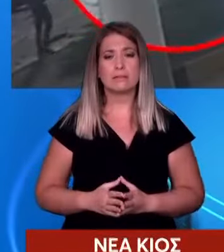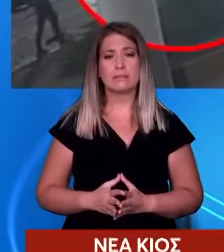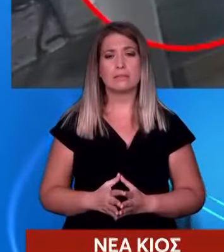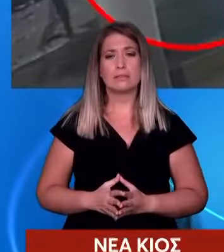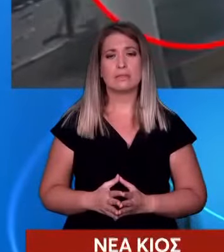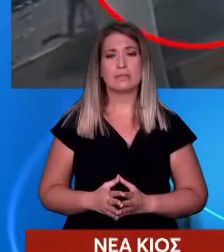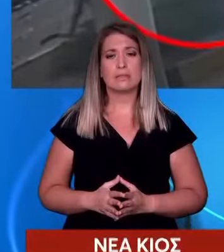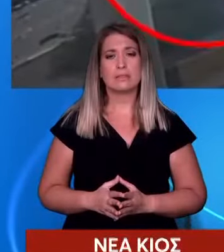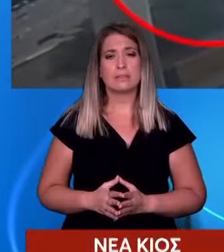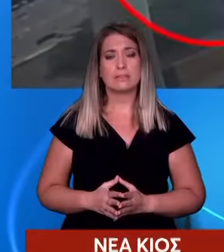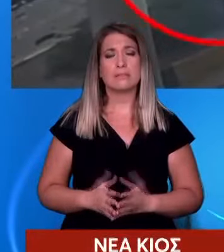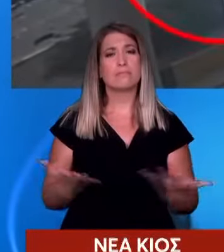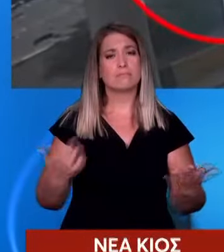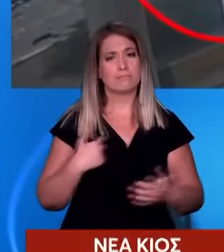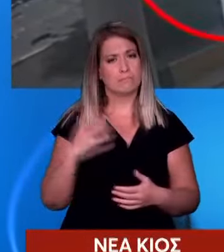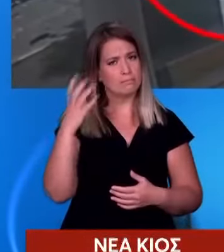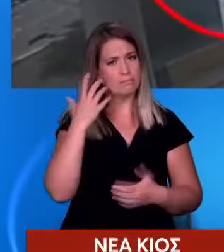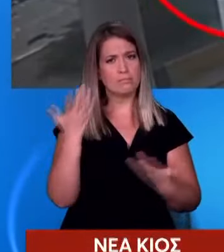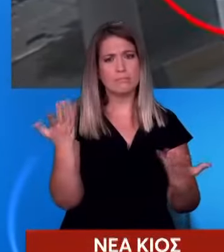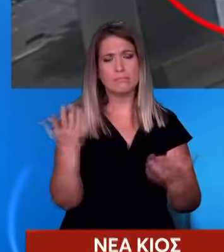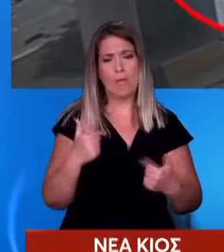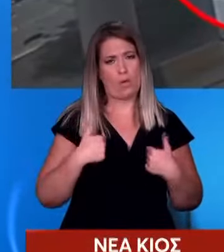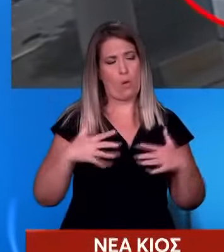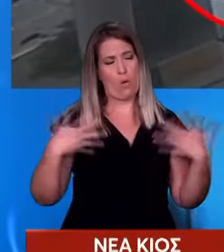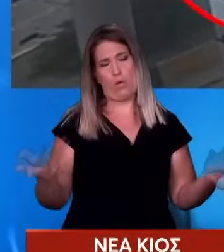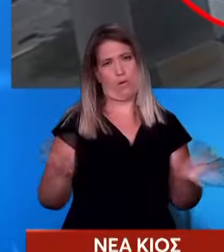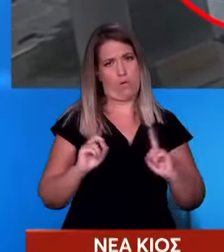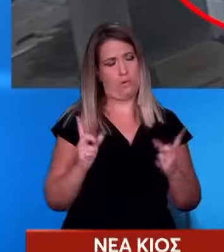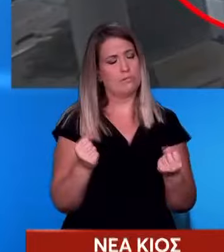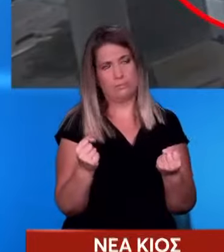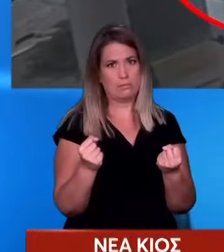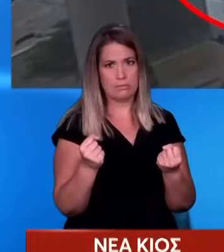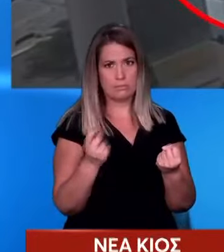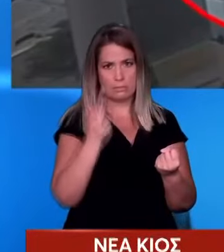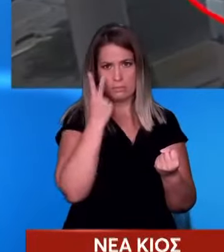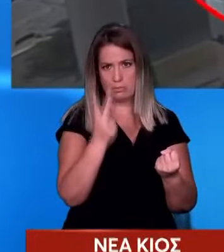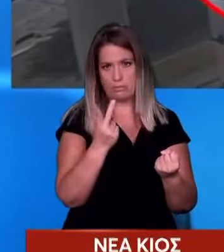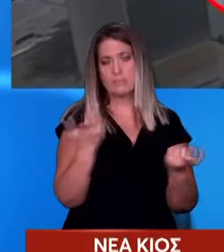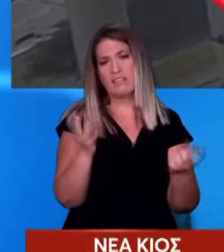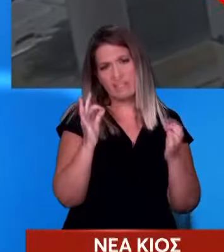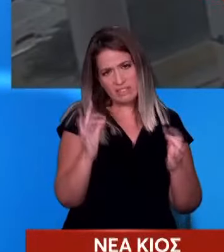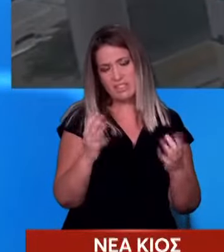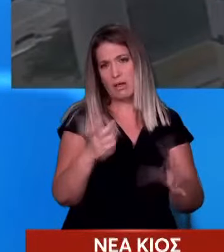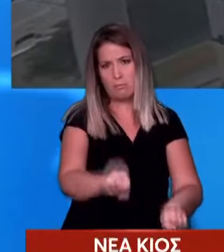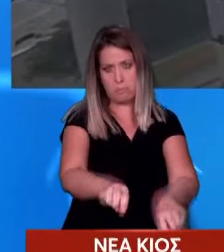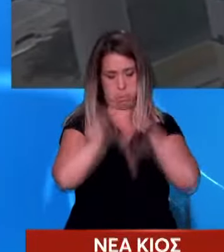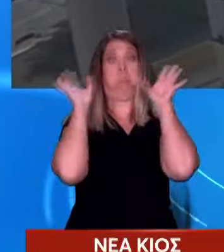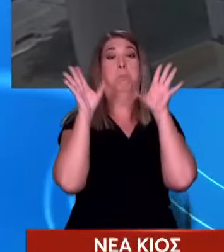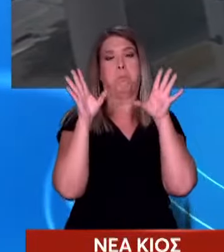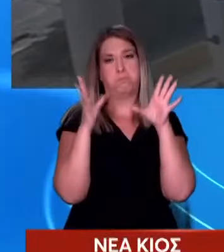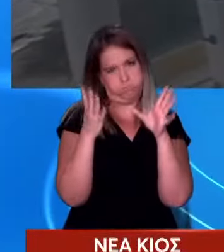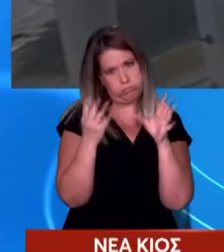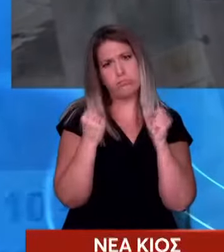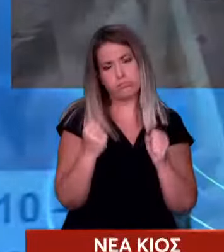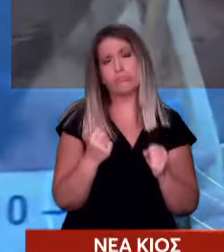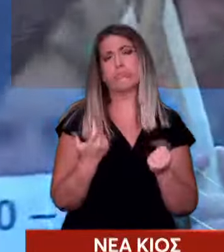Τα θυμάμαι όλο το περιστατικό, έτσι, διότι δεν λιποθύμησα. Δηλαδή, πέρα από το κάψιμο που έπαθα τον αερόσακο, δεν έπαθα τίποτα. Ναι,